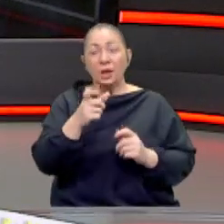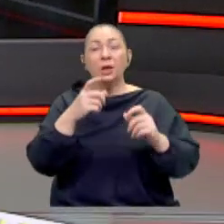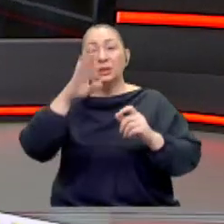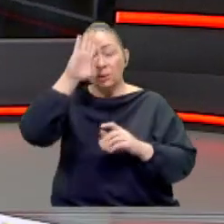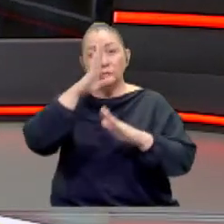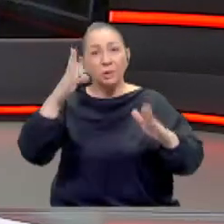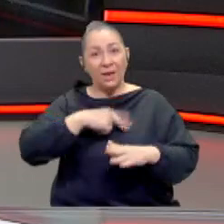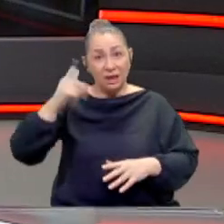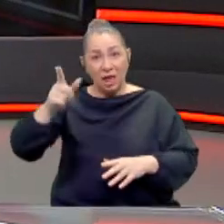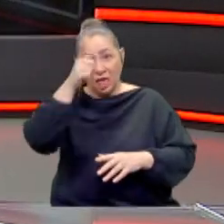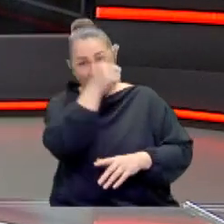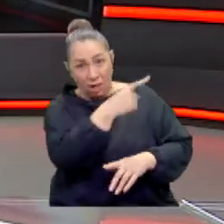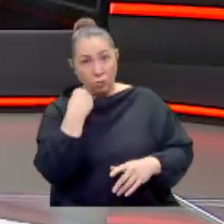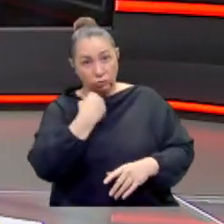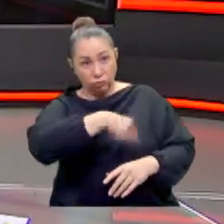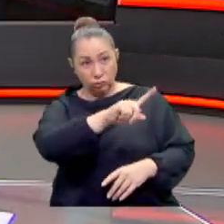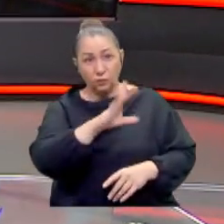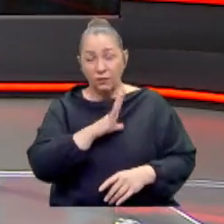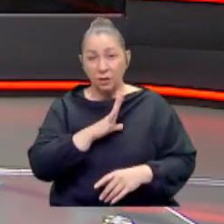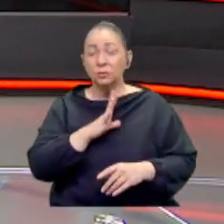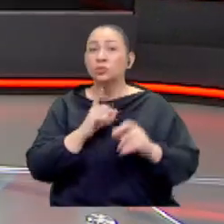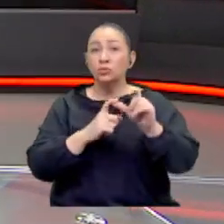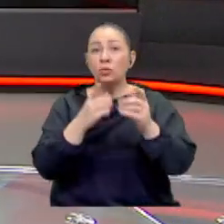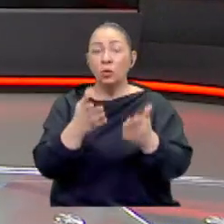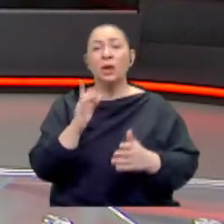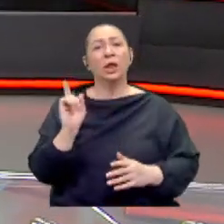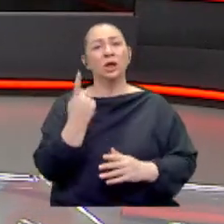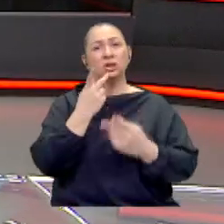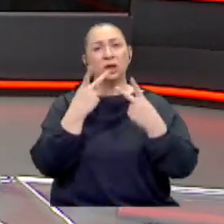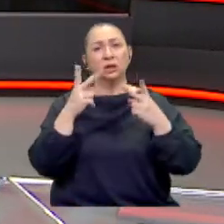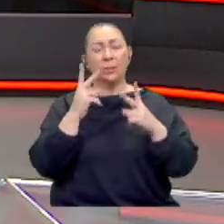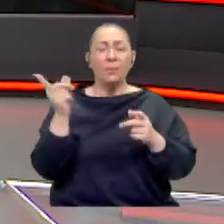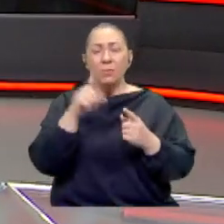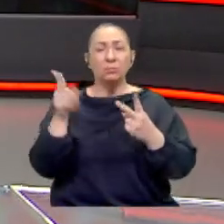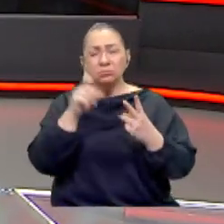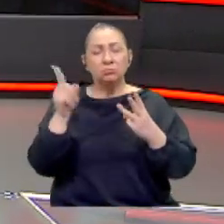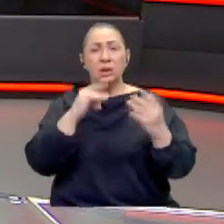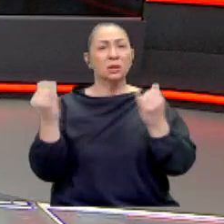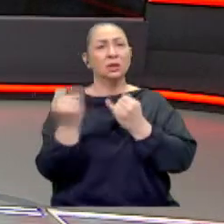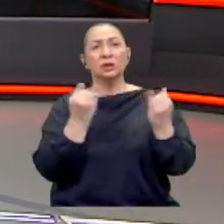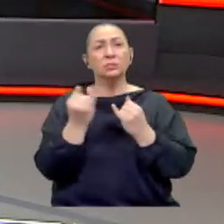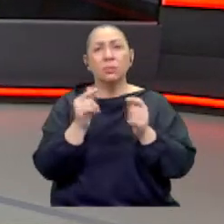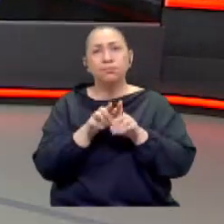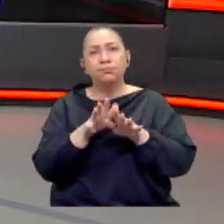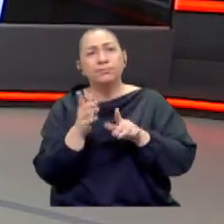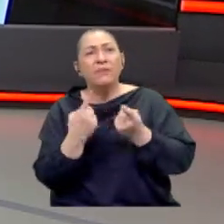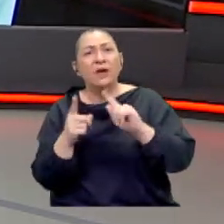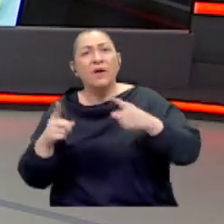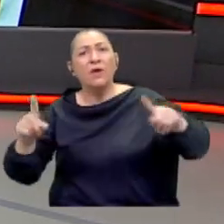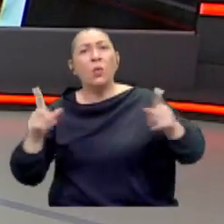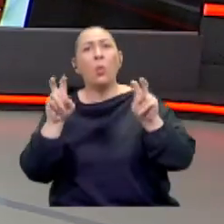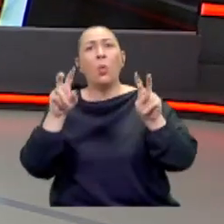iyi bebeğinin İran'a borcu var mı soru bu İlginç açıklamalar birbirini izliyor tartışma nerelere geldi